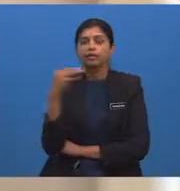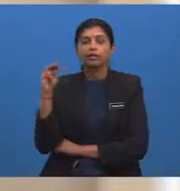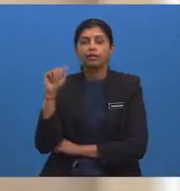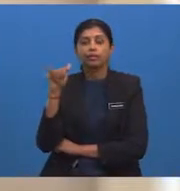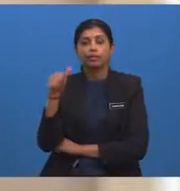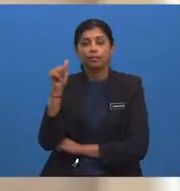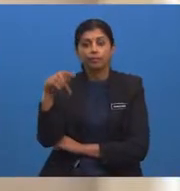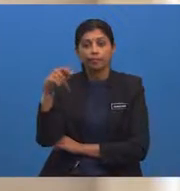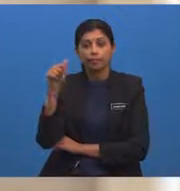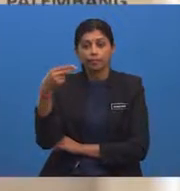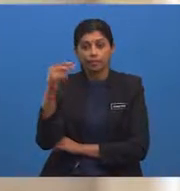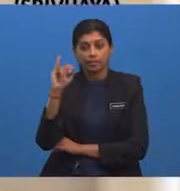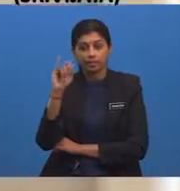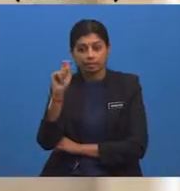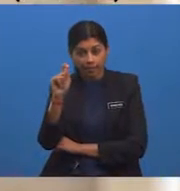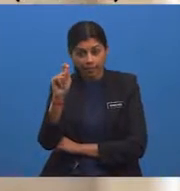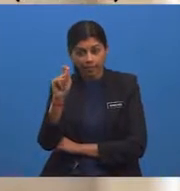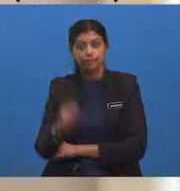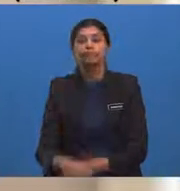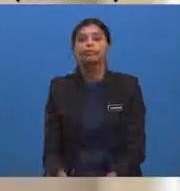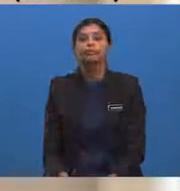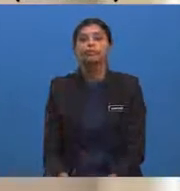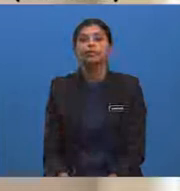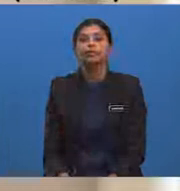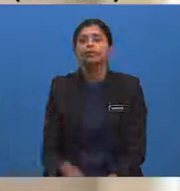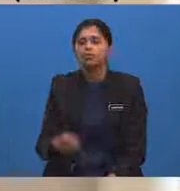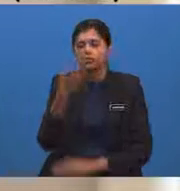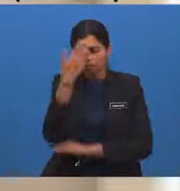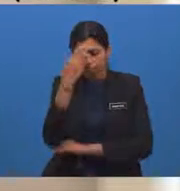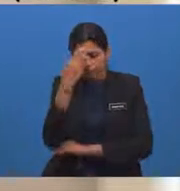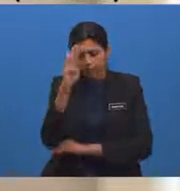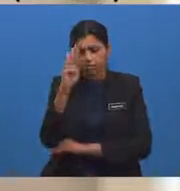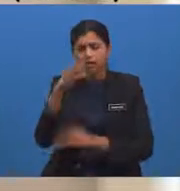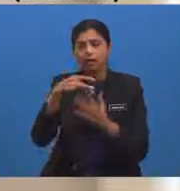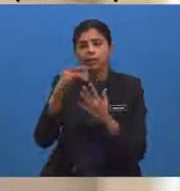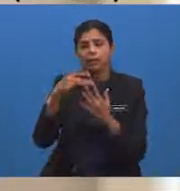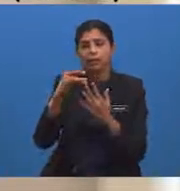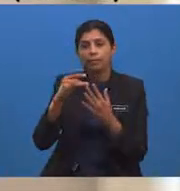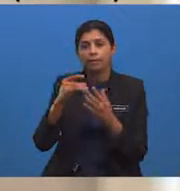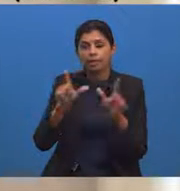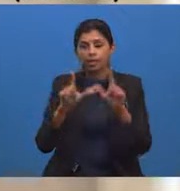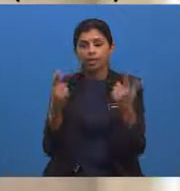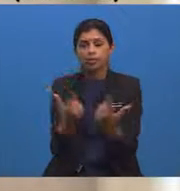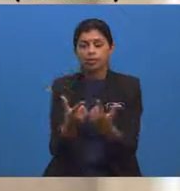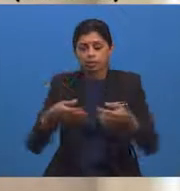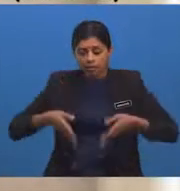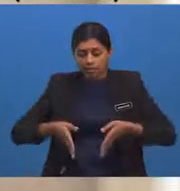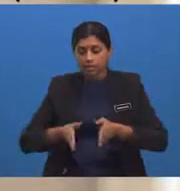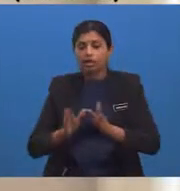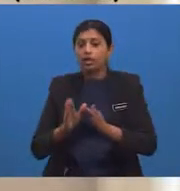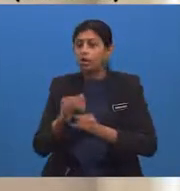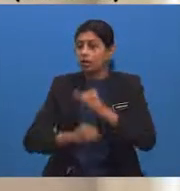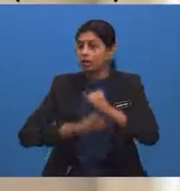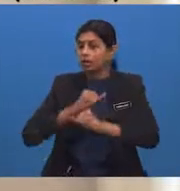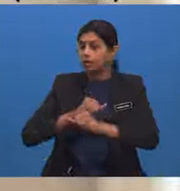Kedua, pemerintah juga perlu bijak memilih lokasi yang menjadi laluan antarabangsa seperti pelabuhan